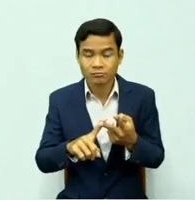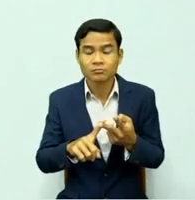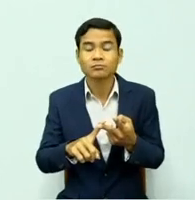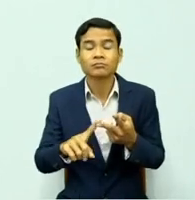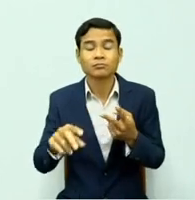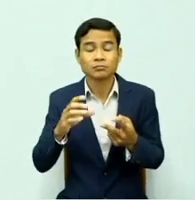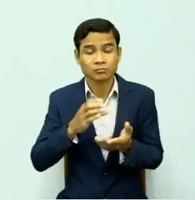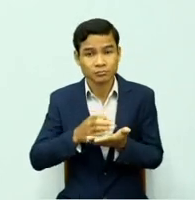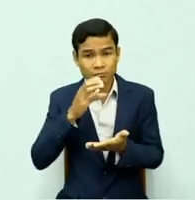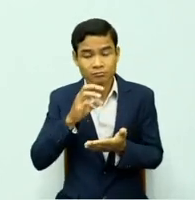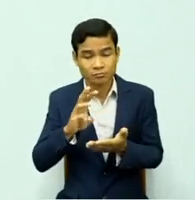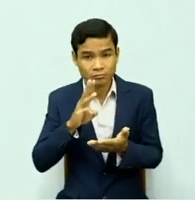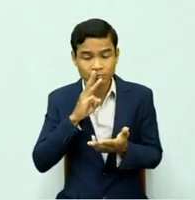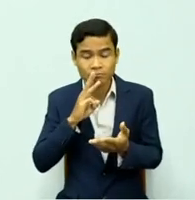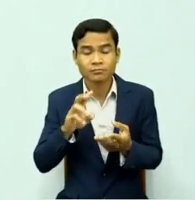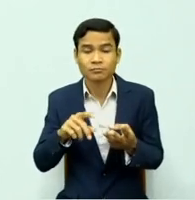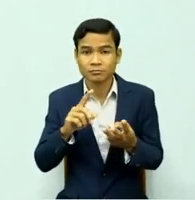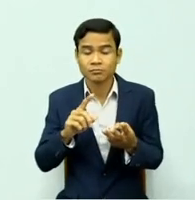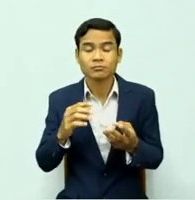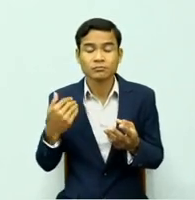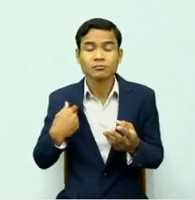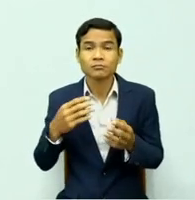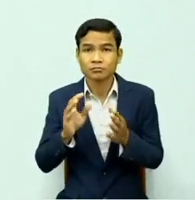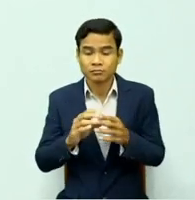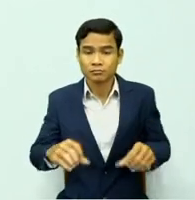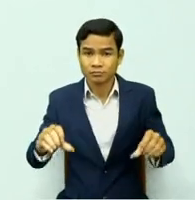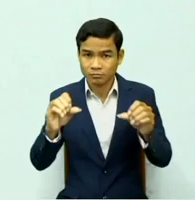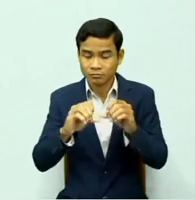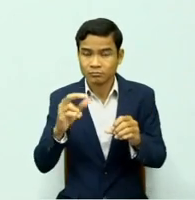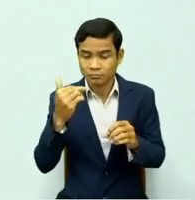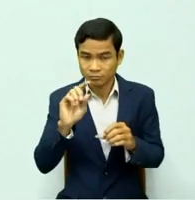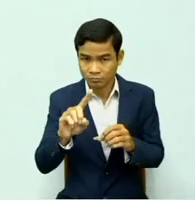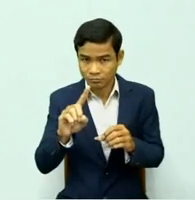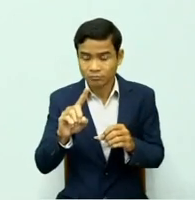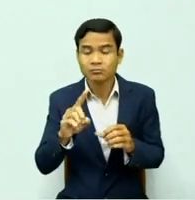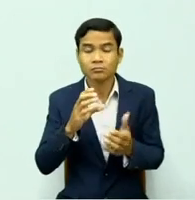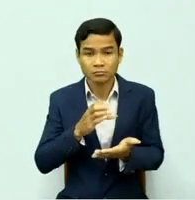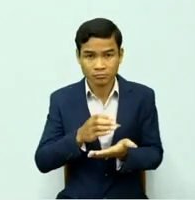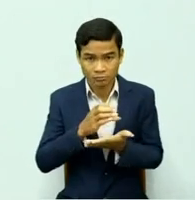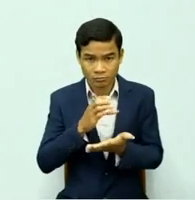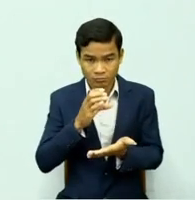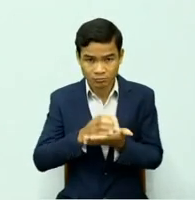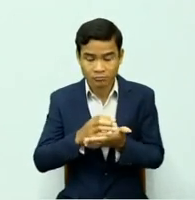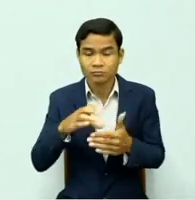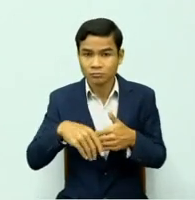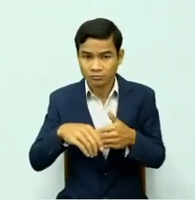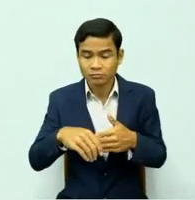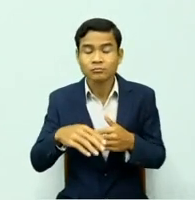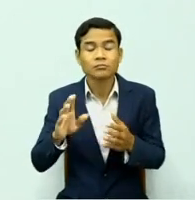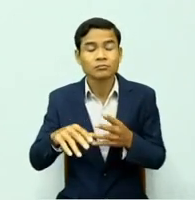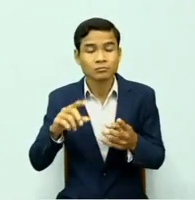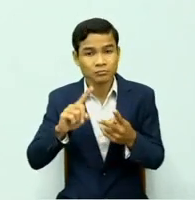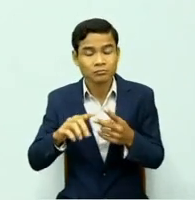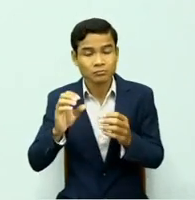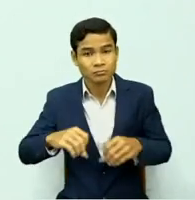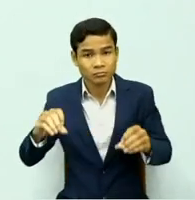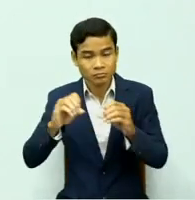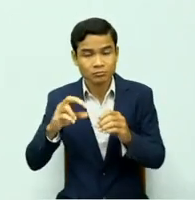នគេលំនាំទី1កែវជ័របន្ទាប់លំនាំទី2ក៏កែវជ័រនៅបន្ទា